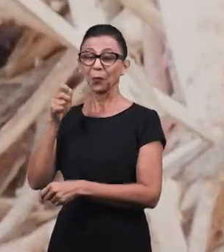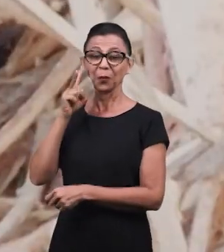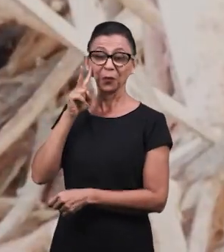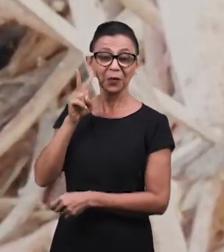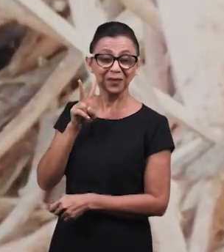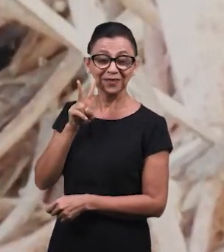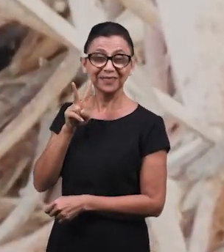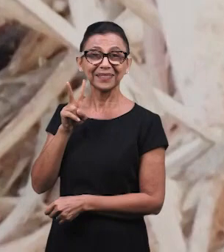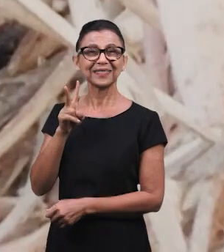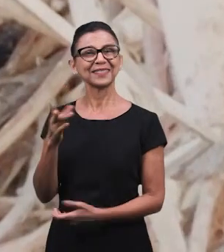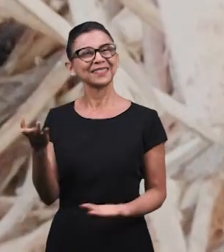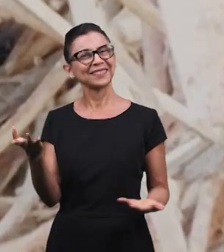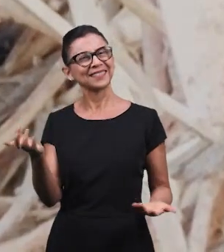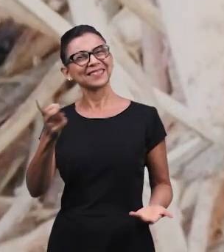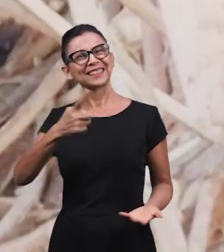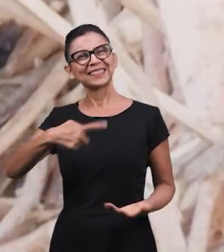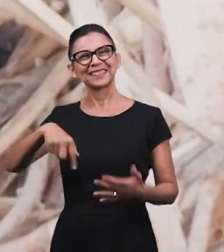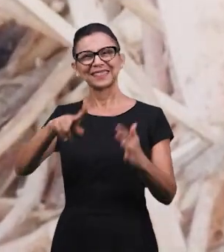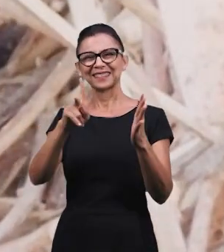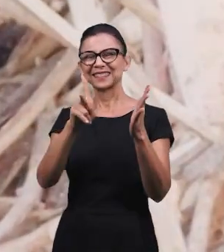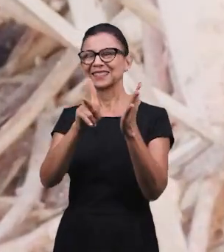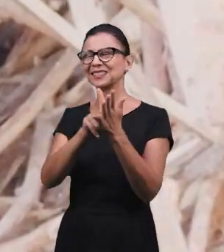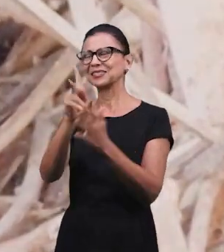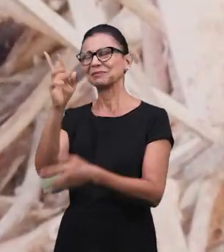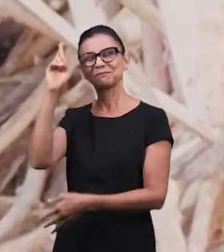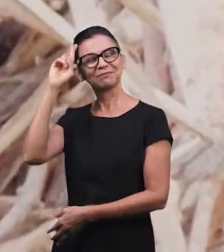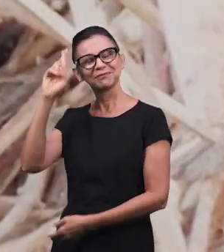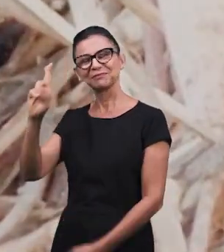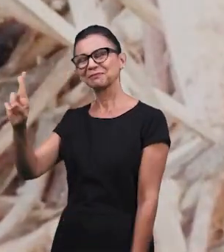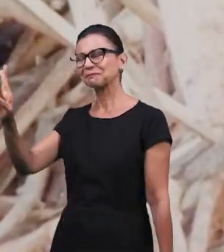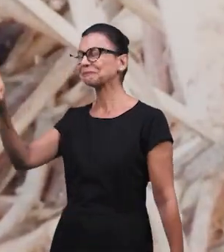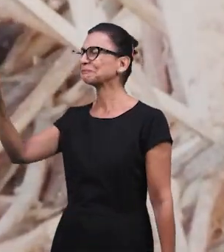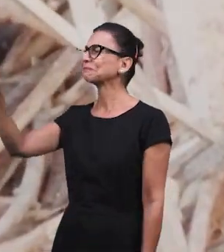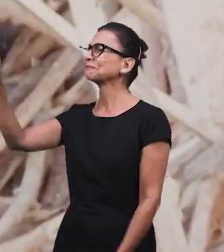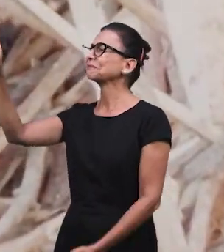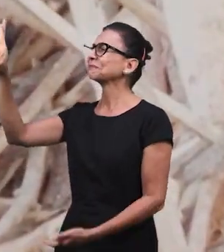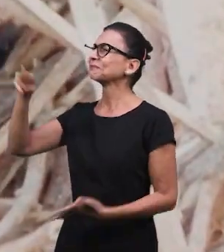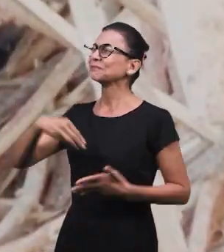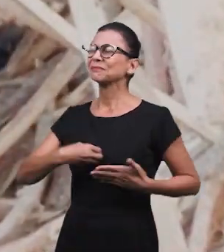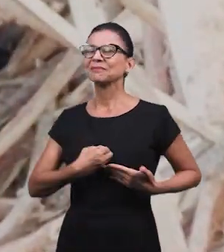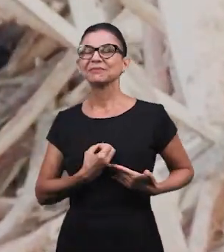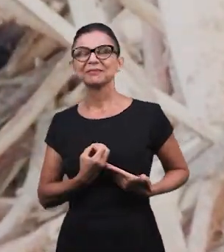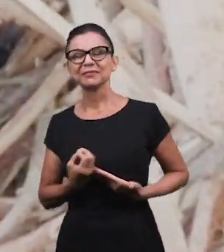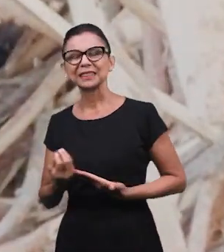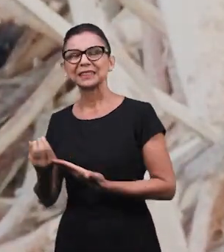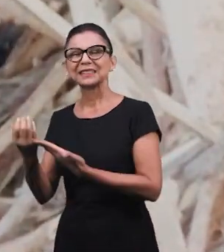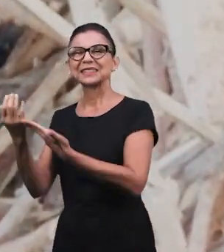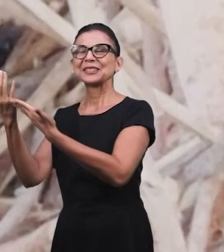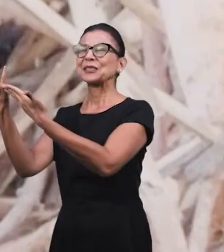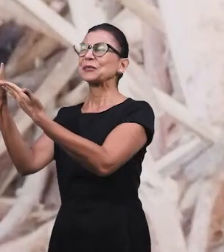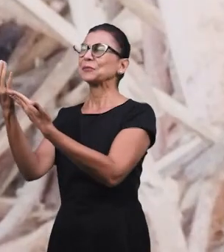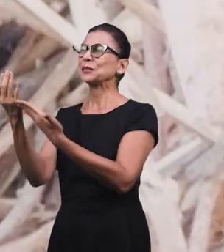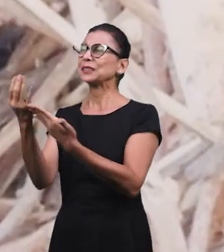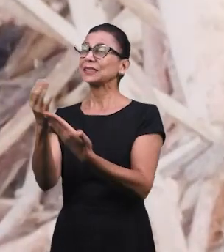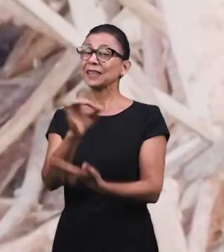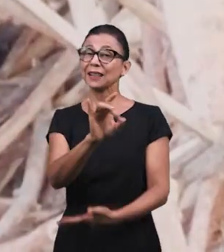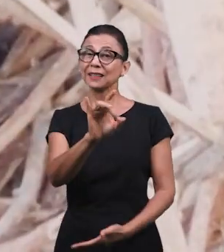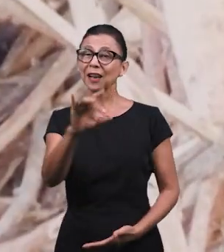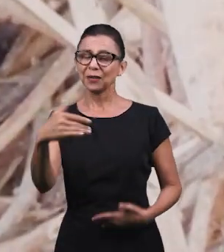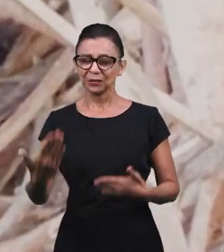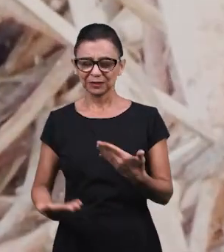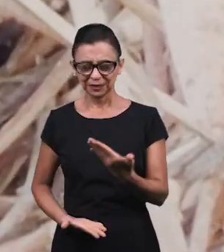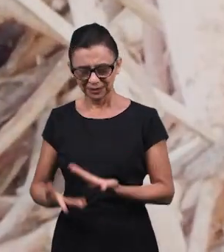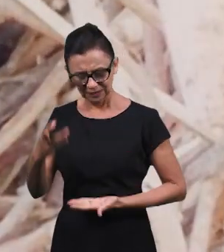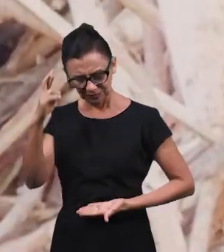пастырь. Мы принадлежим Тебе, Господь. Мы твои слуги,